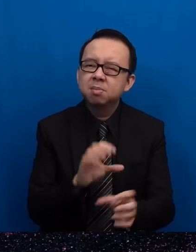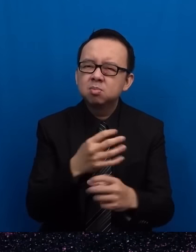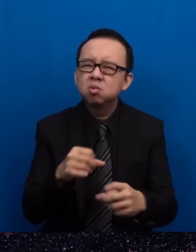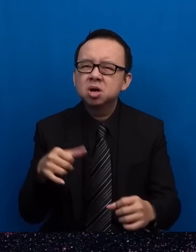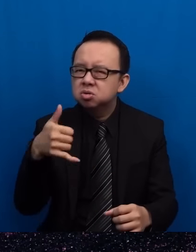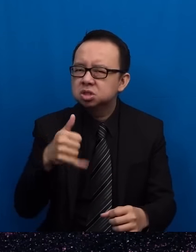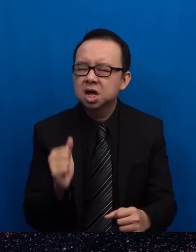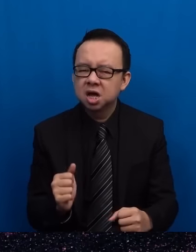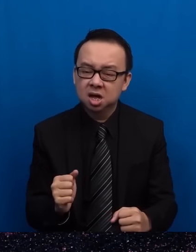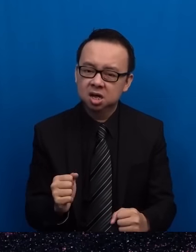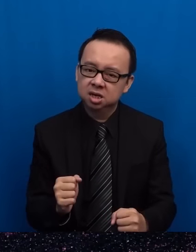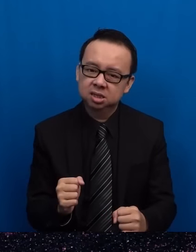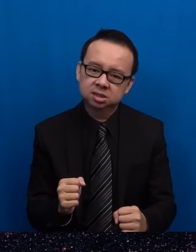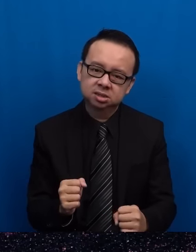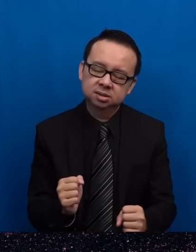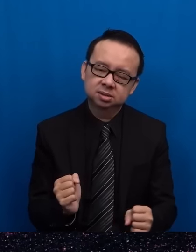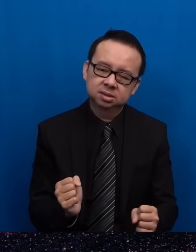asking for.